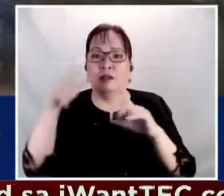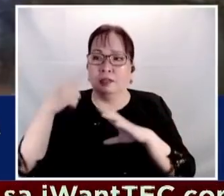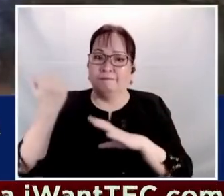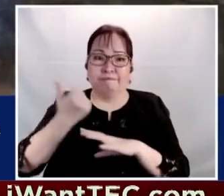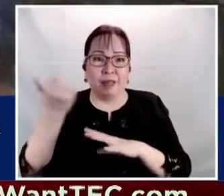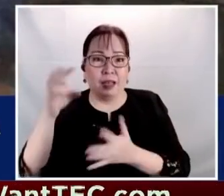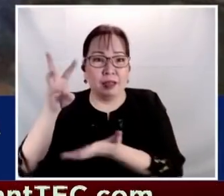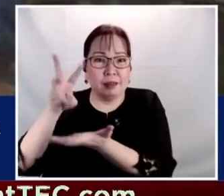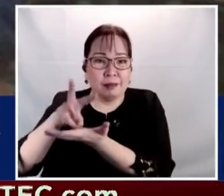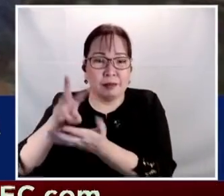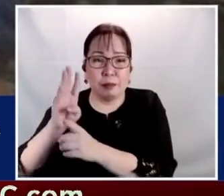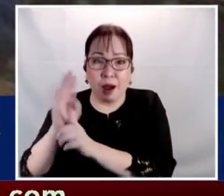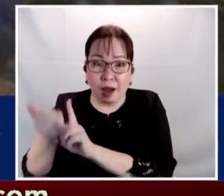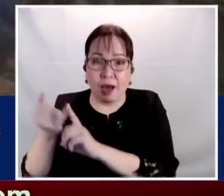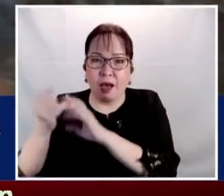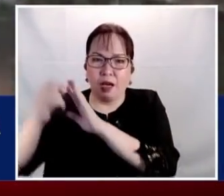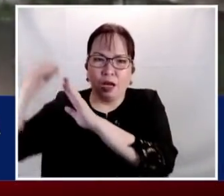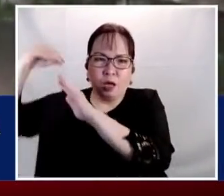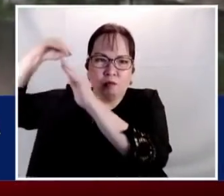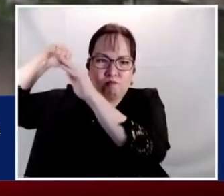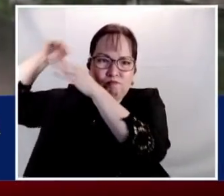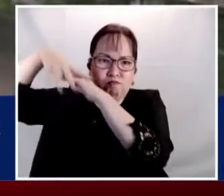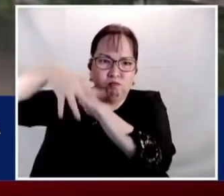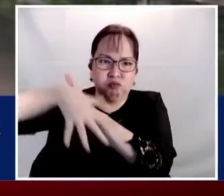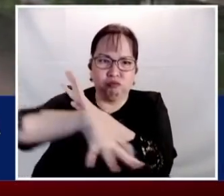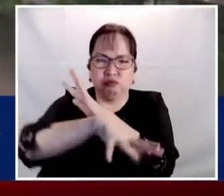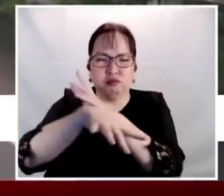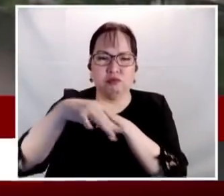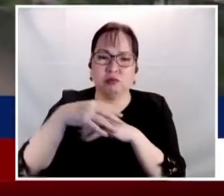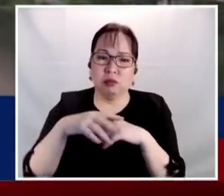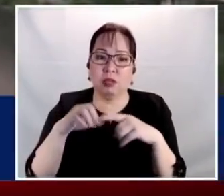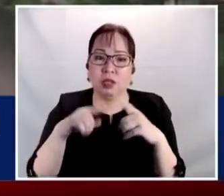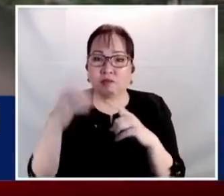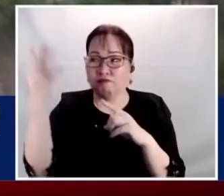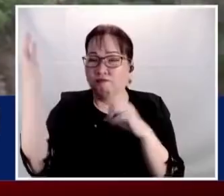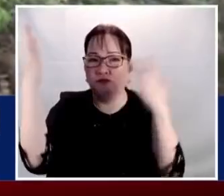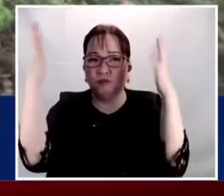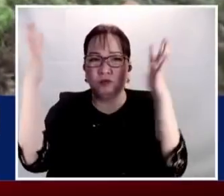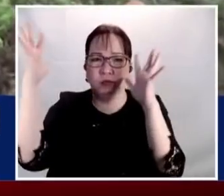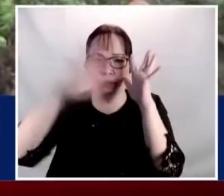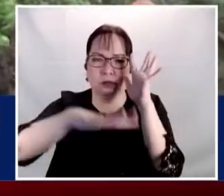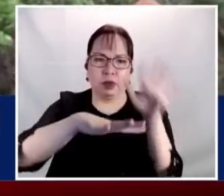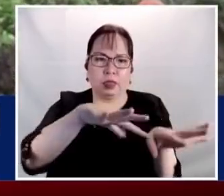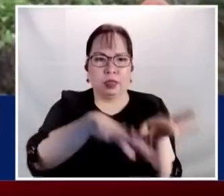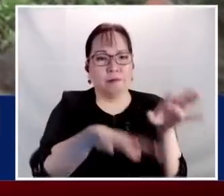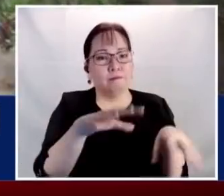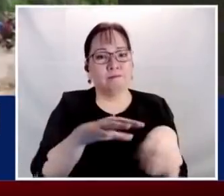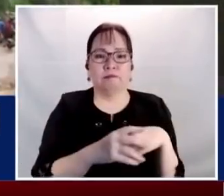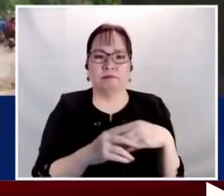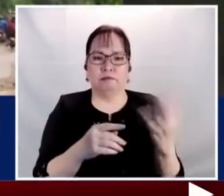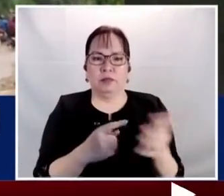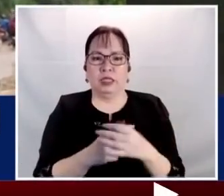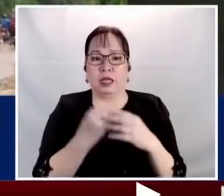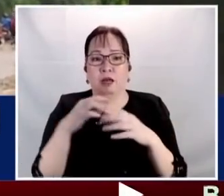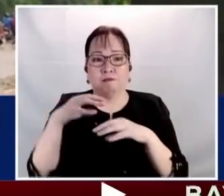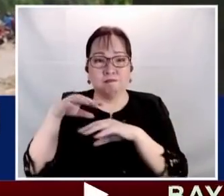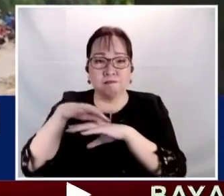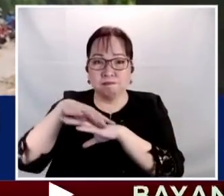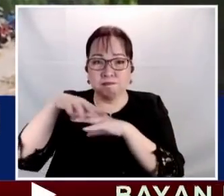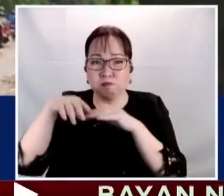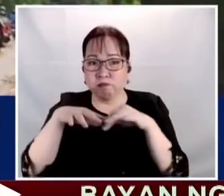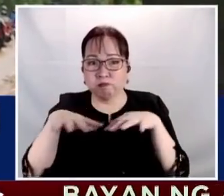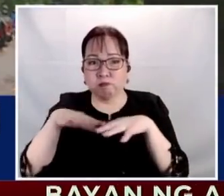Barangay Liberasyon sa Mahaplag, Leyte. May mga bumagsak ding mga puno. May mga pagguho rin ng lupa sa